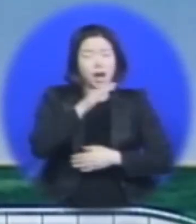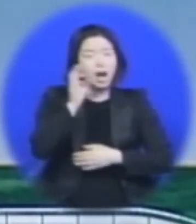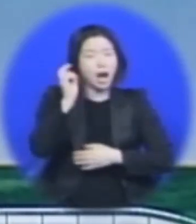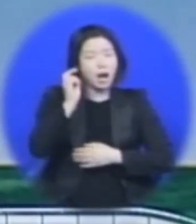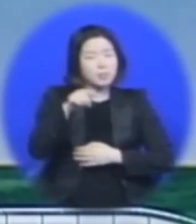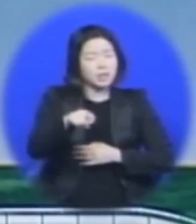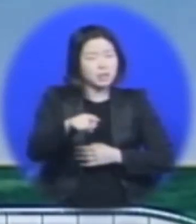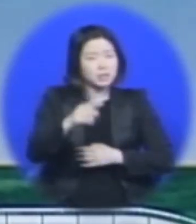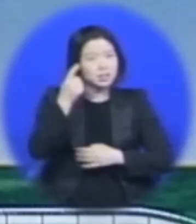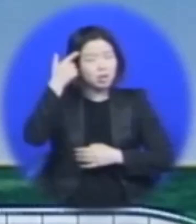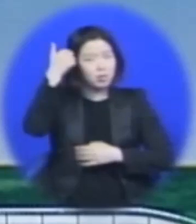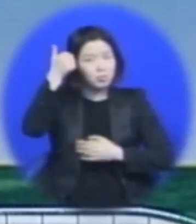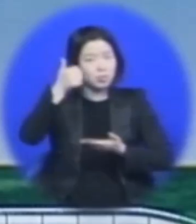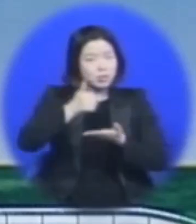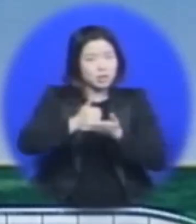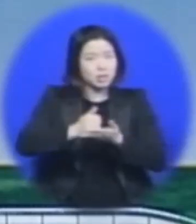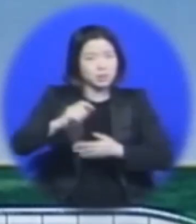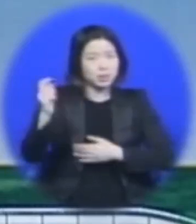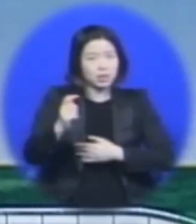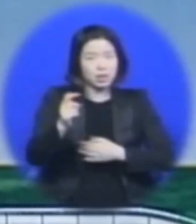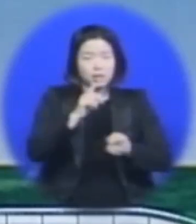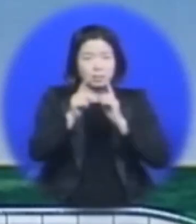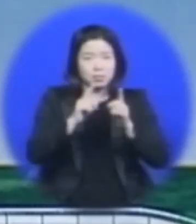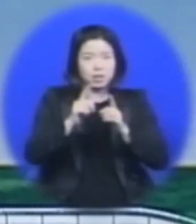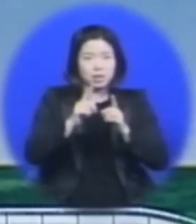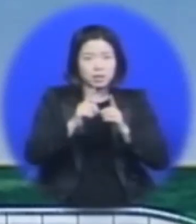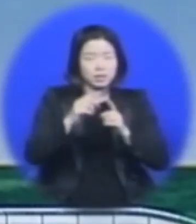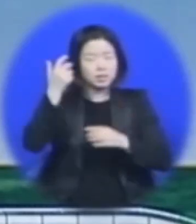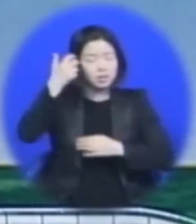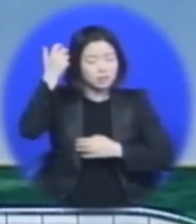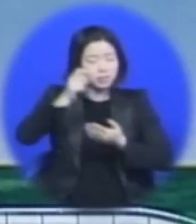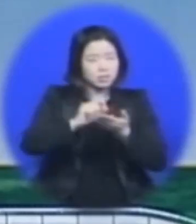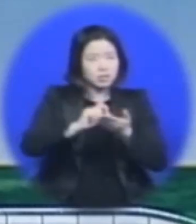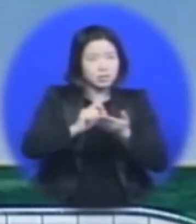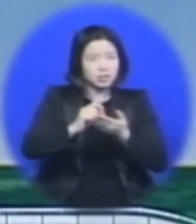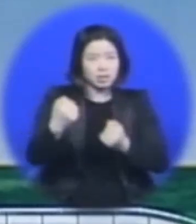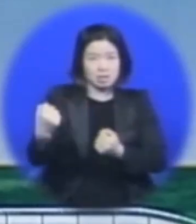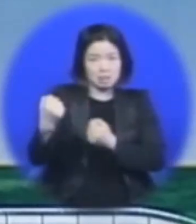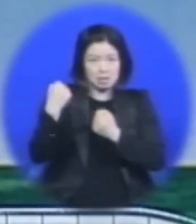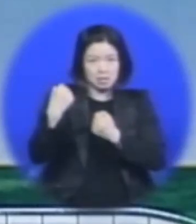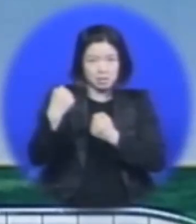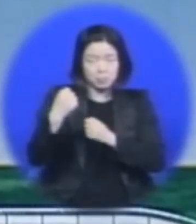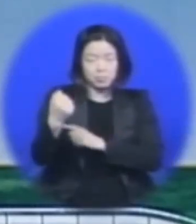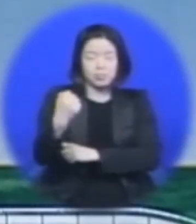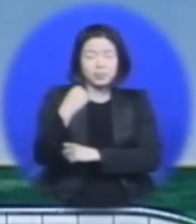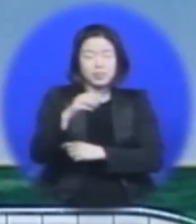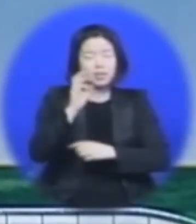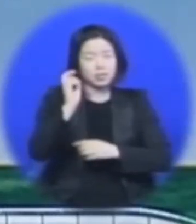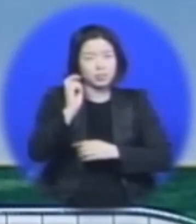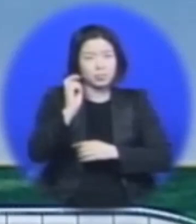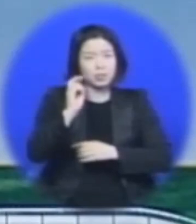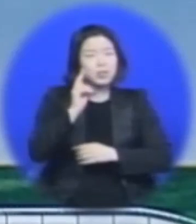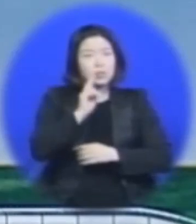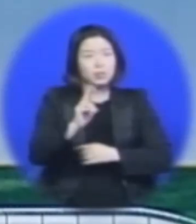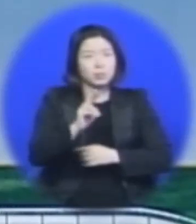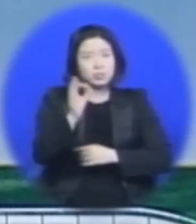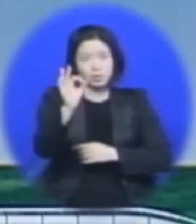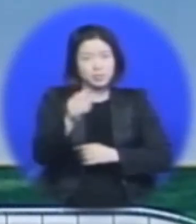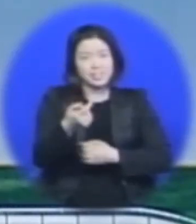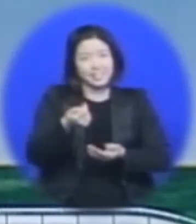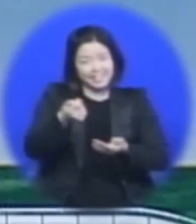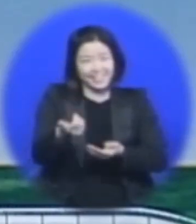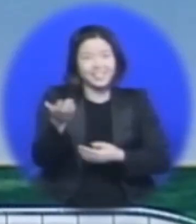목사님이 강조하는 영성일기 위 보 위력이라고 하기에는 너무 돈이